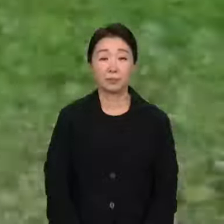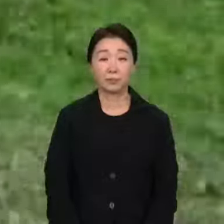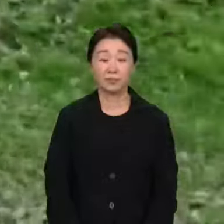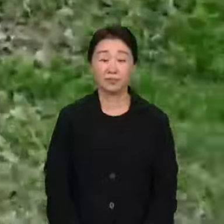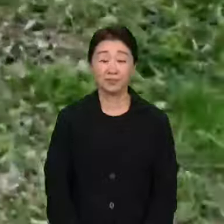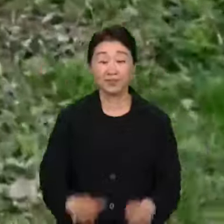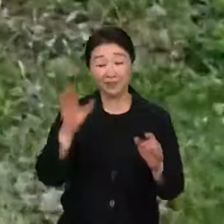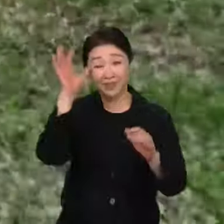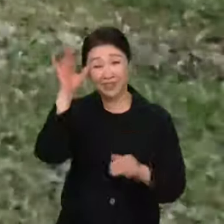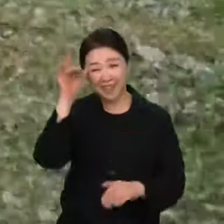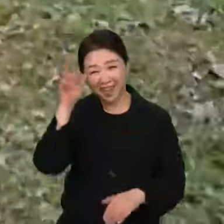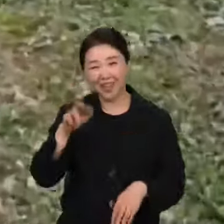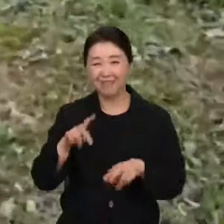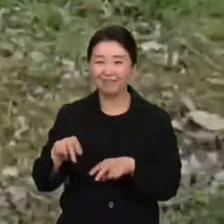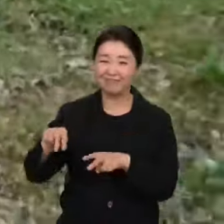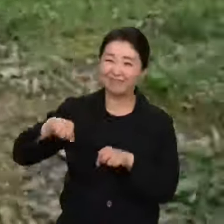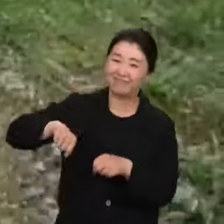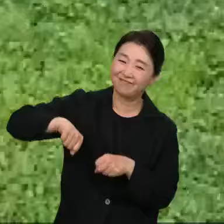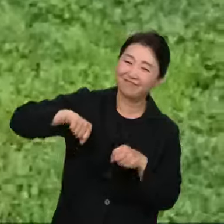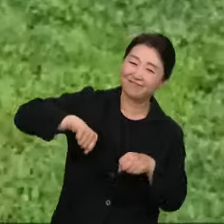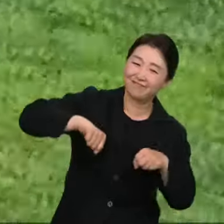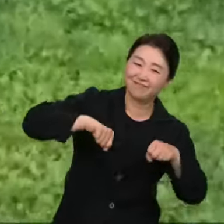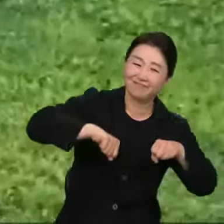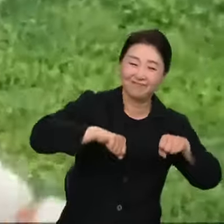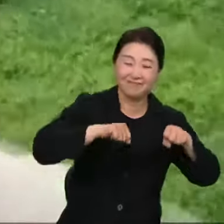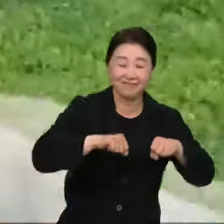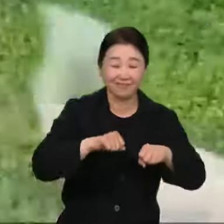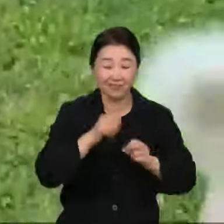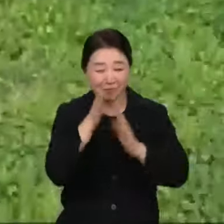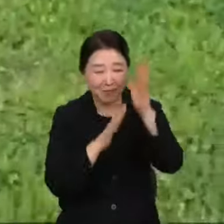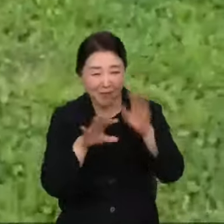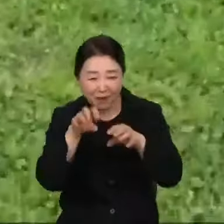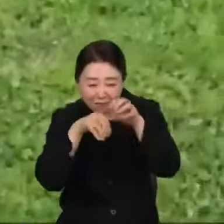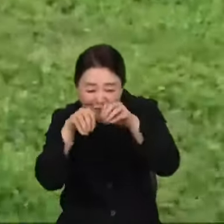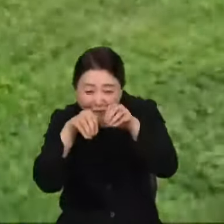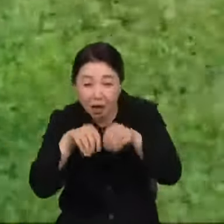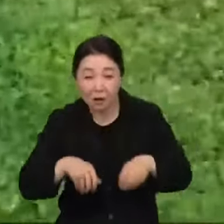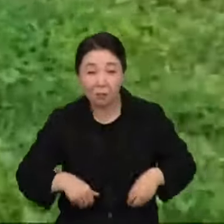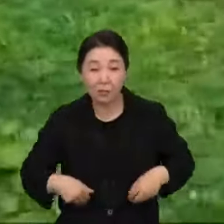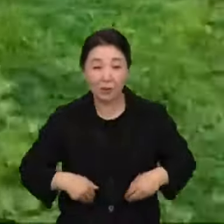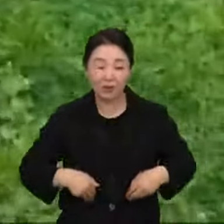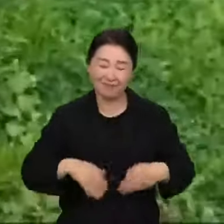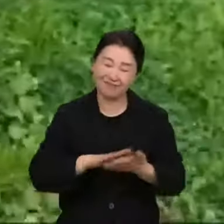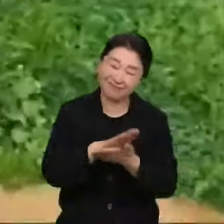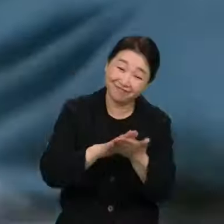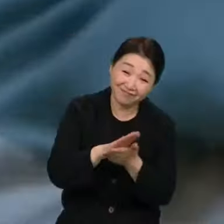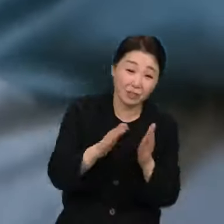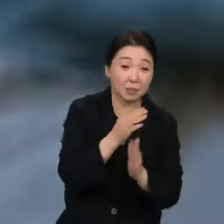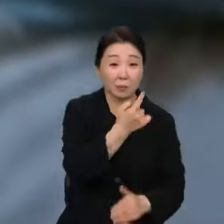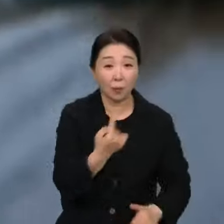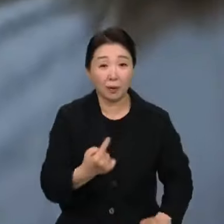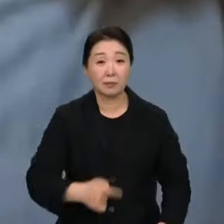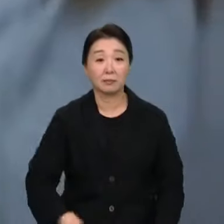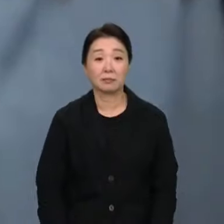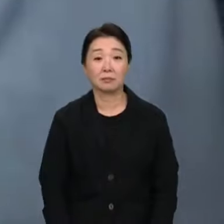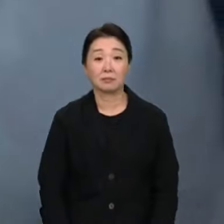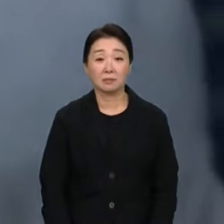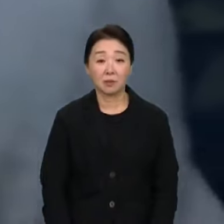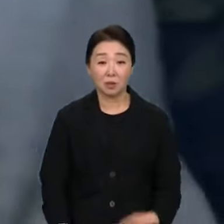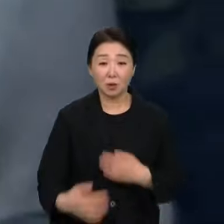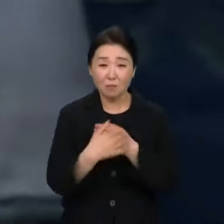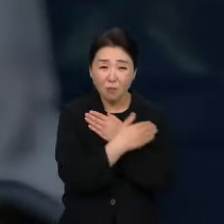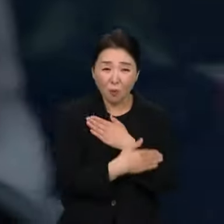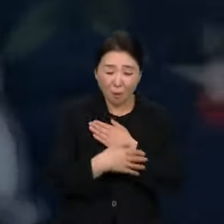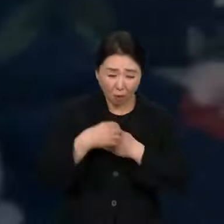산책 나온 개들이 가장 좋아하는 건 풀밭을 뒤지는 겁니다. 한참을 논 뒤 집에 왔습니다. 그런 몸에